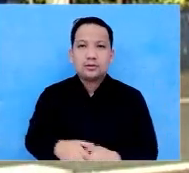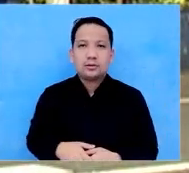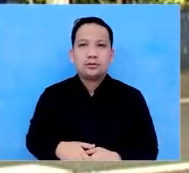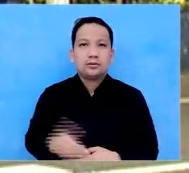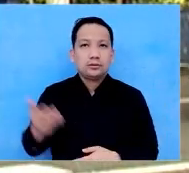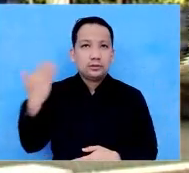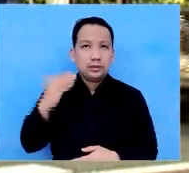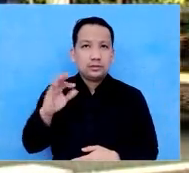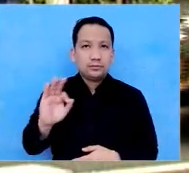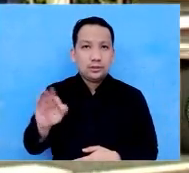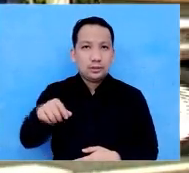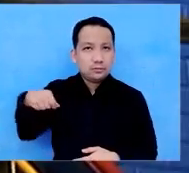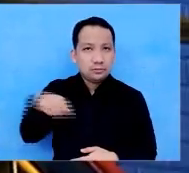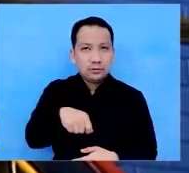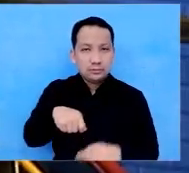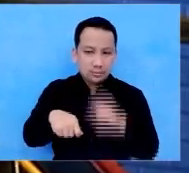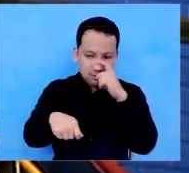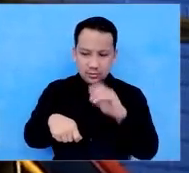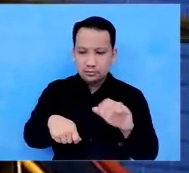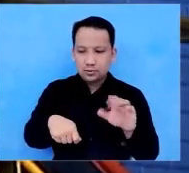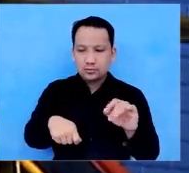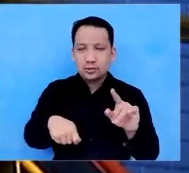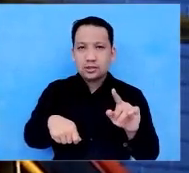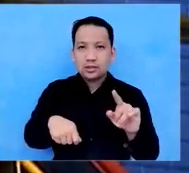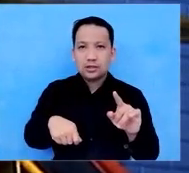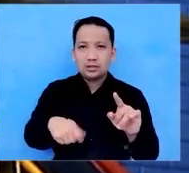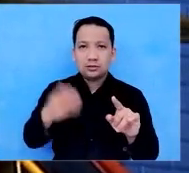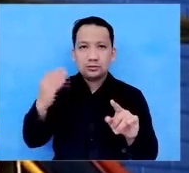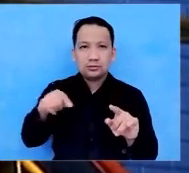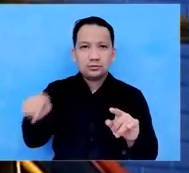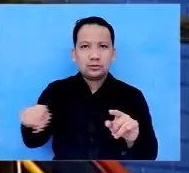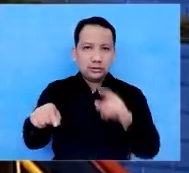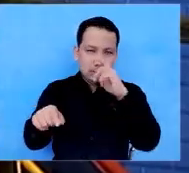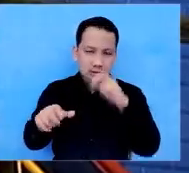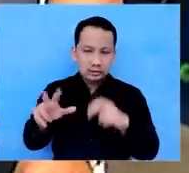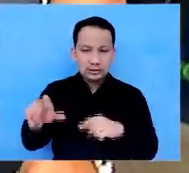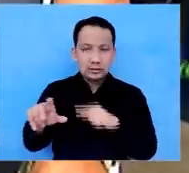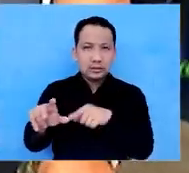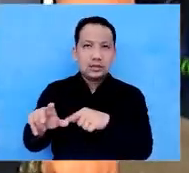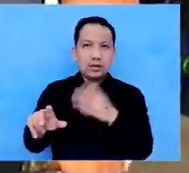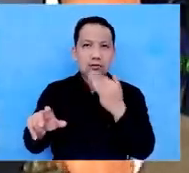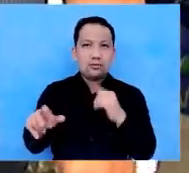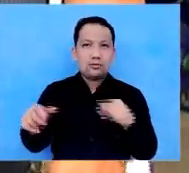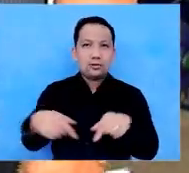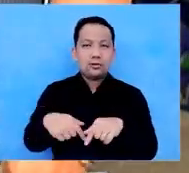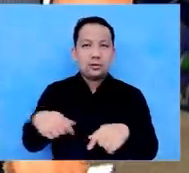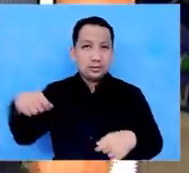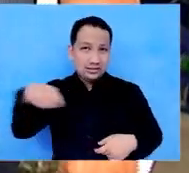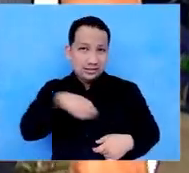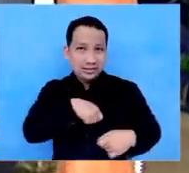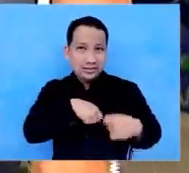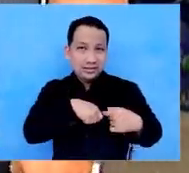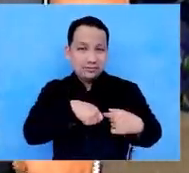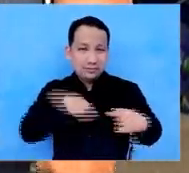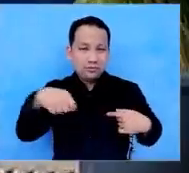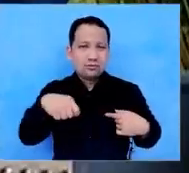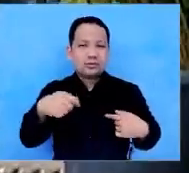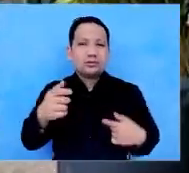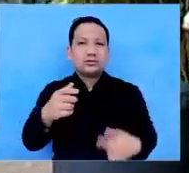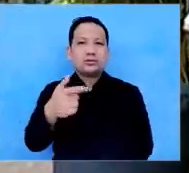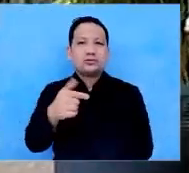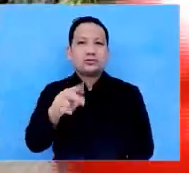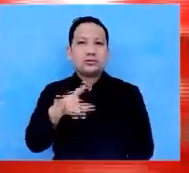Biyernes, sinaksak ng 15 anyos na estudyante ang 13 anyos na kaklase nito sa puso sa hallway ng Culiat High